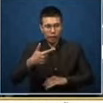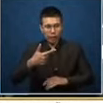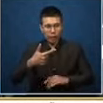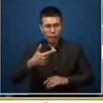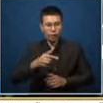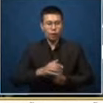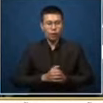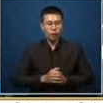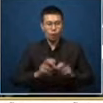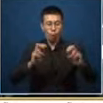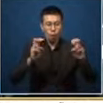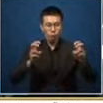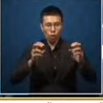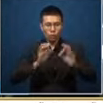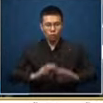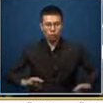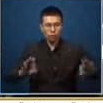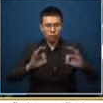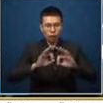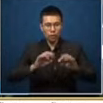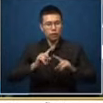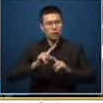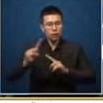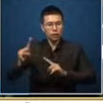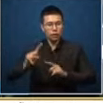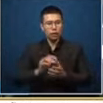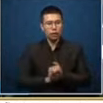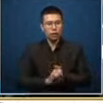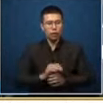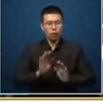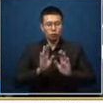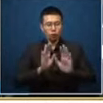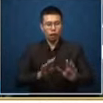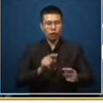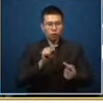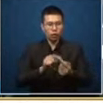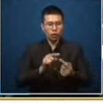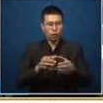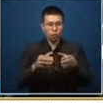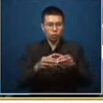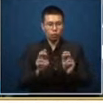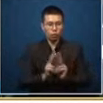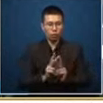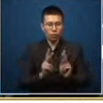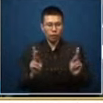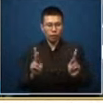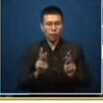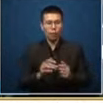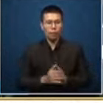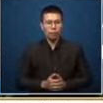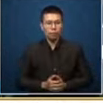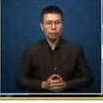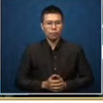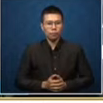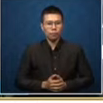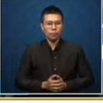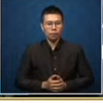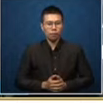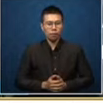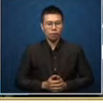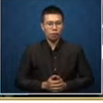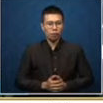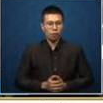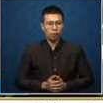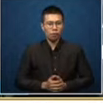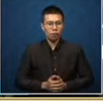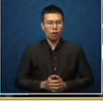นะครับที่ผมอยากจะฝากต่อท่านกรรมธิการไว้นะครับการทำงานไว้เนี่ยก็คือสิ่งเหล่านั้นเรา